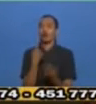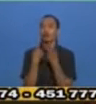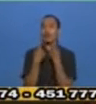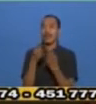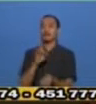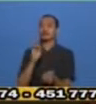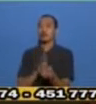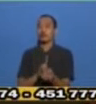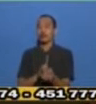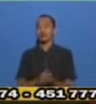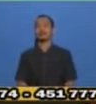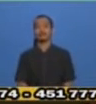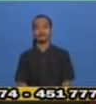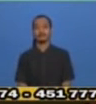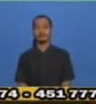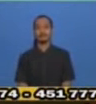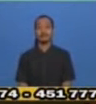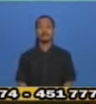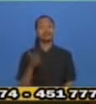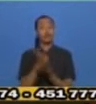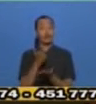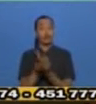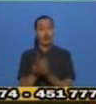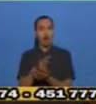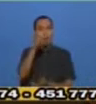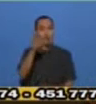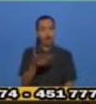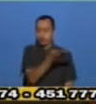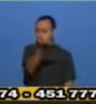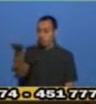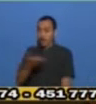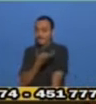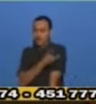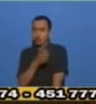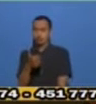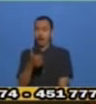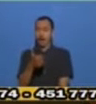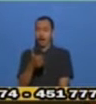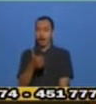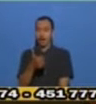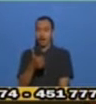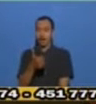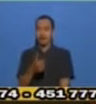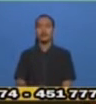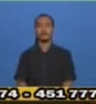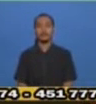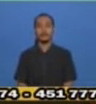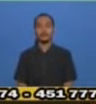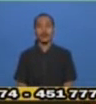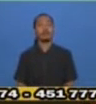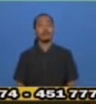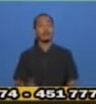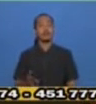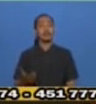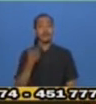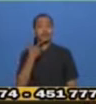bisa divaksin, tetapi pada kondisi-kondisi yang memang cukup dikatakan oleh dokter